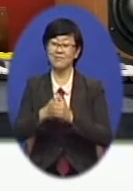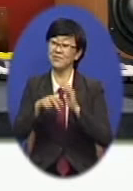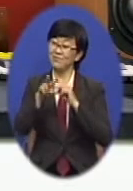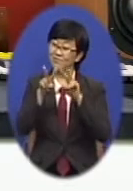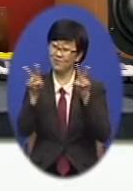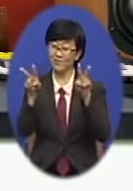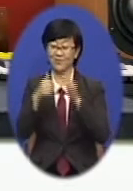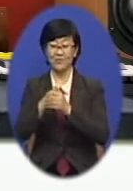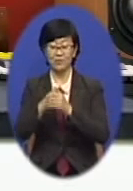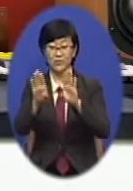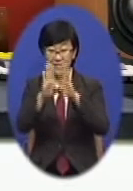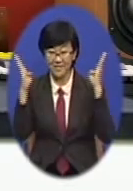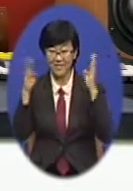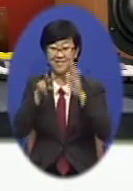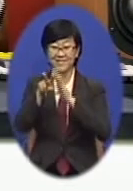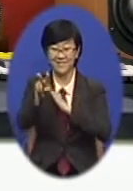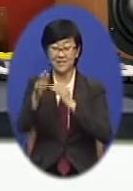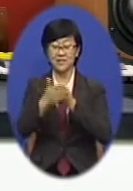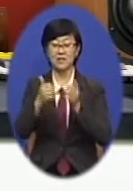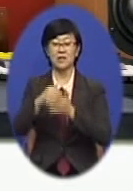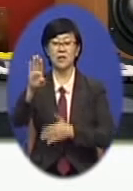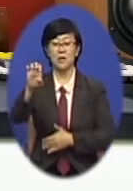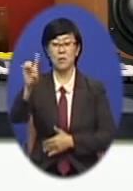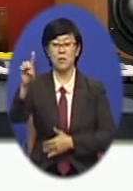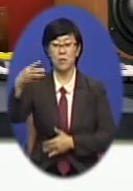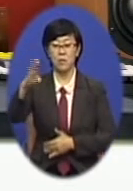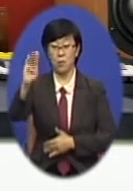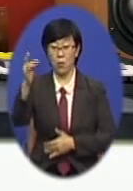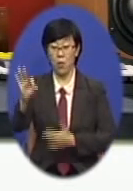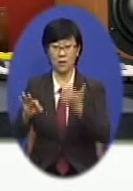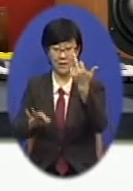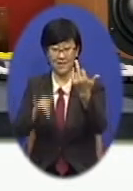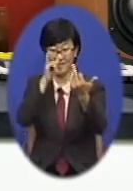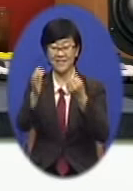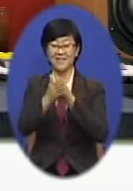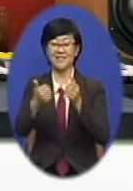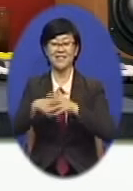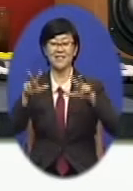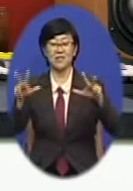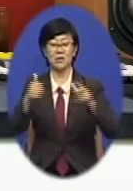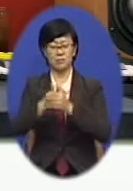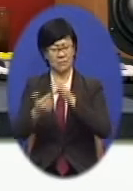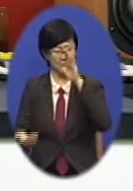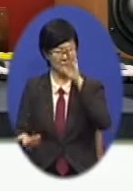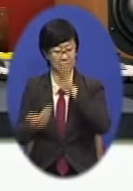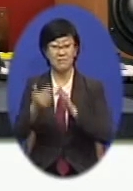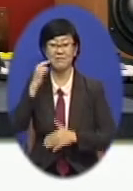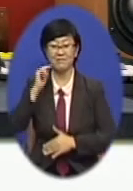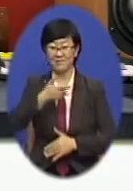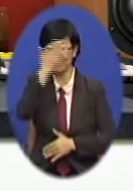쳐다만 문 앞에 바로 팔봉산이 보이니까 아오. 네 아주 지금이 아주 절정이에요. 아 무슨